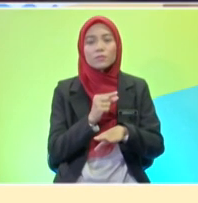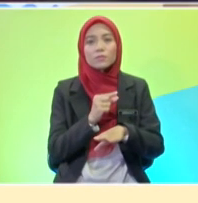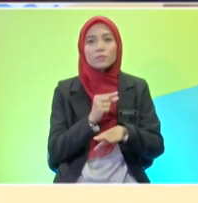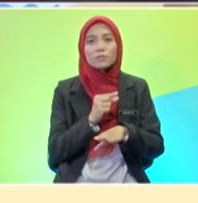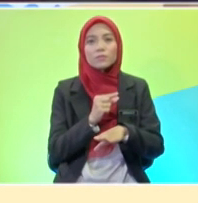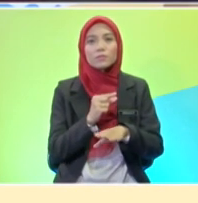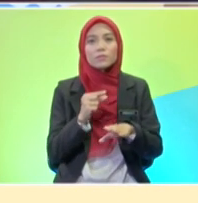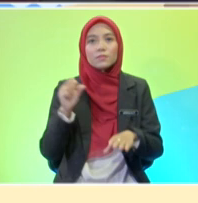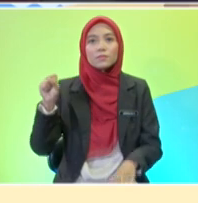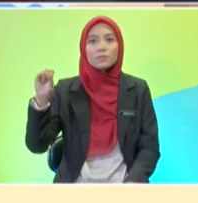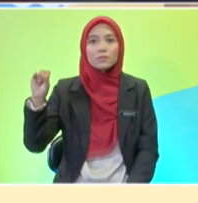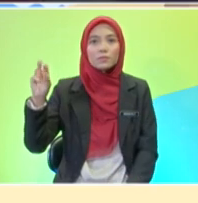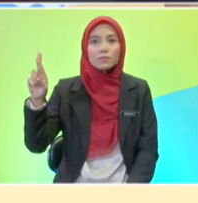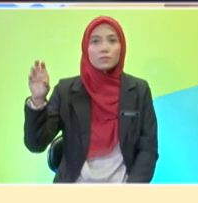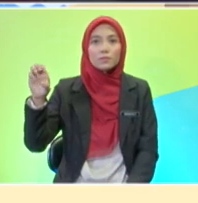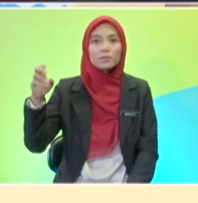Melayu